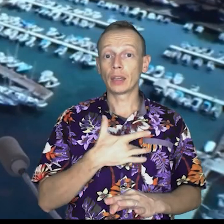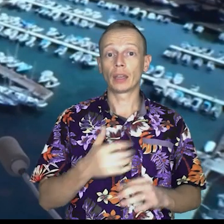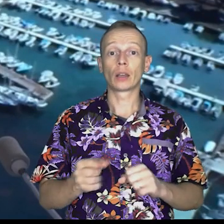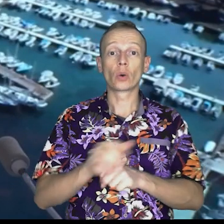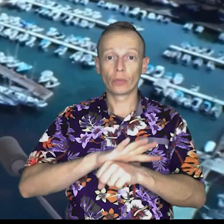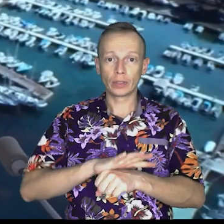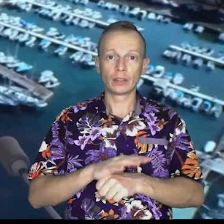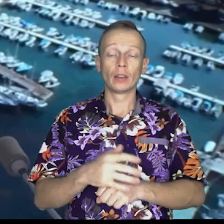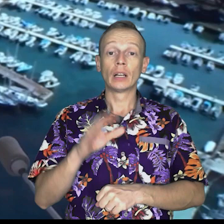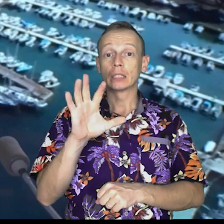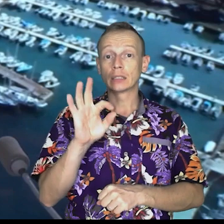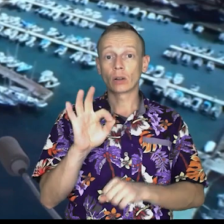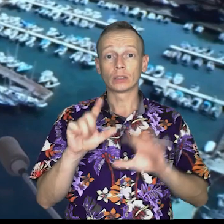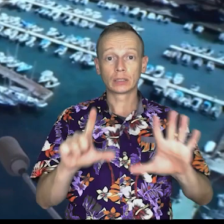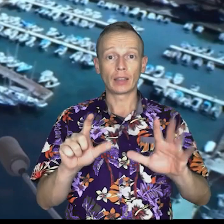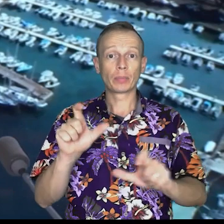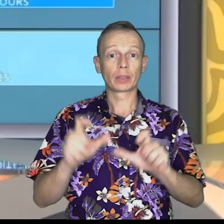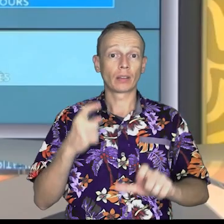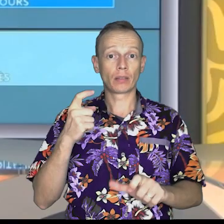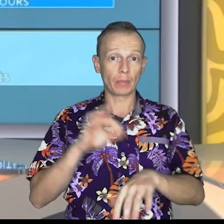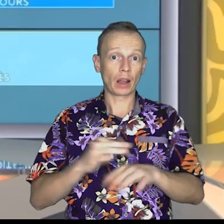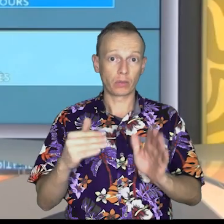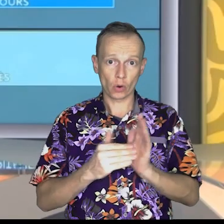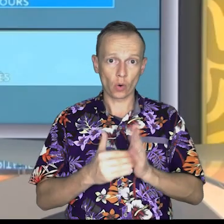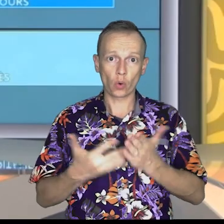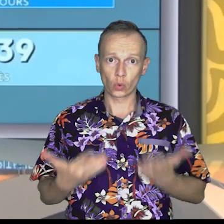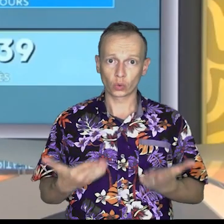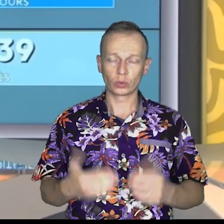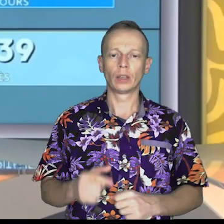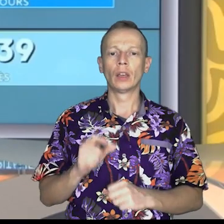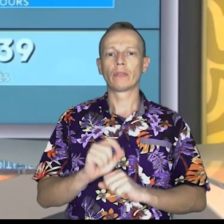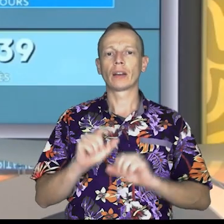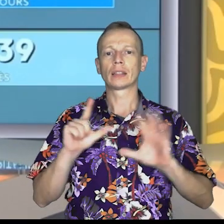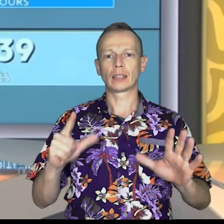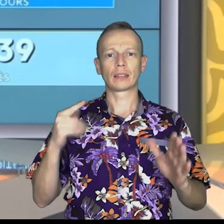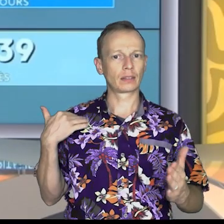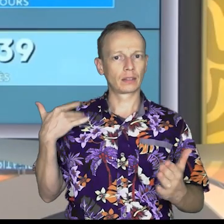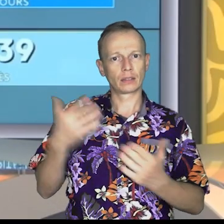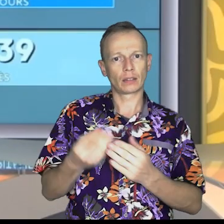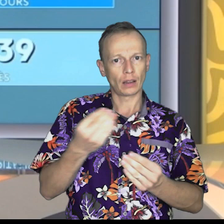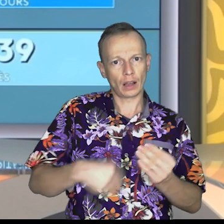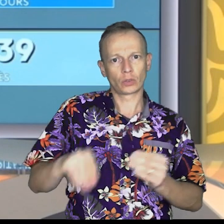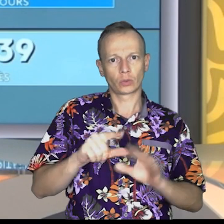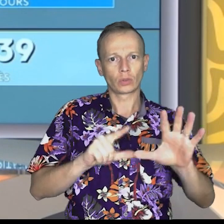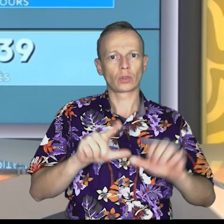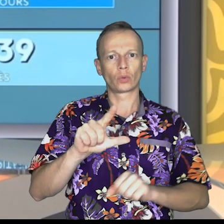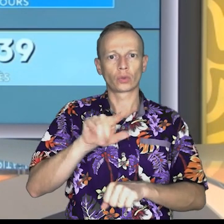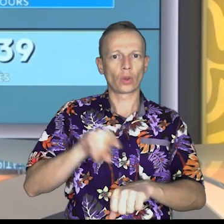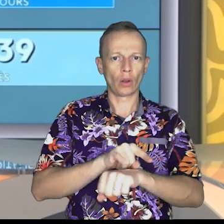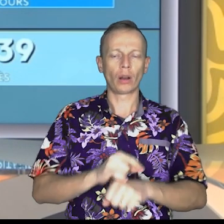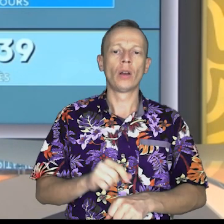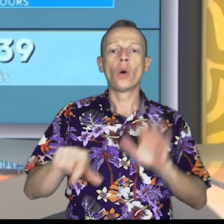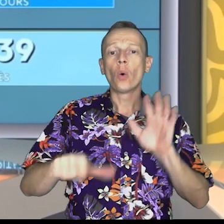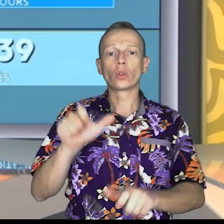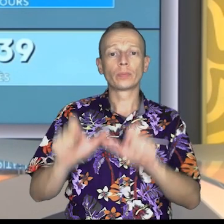du jour fait état de seulement 57 cas actifs aujourd'hui, 27 cas supplémentaires ces dernières 72 heures, 11 patients